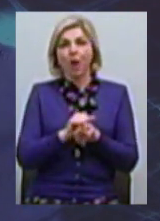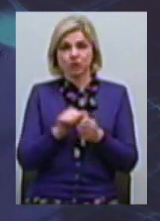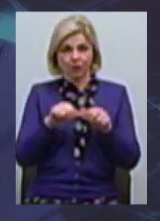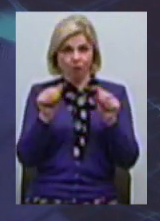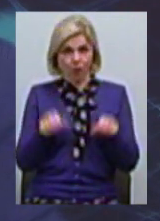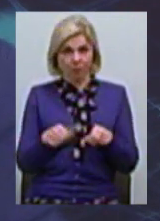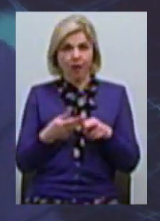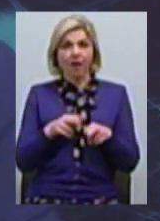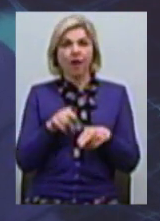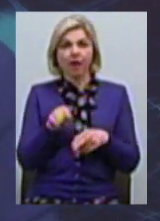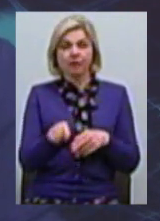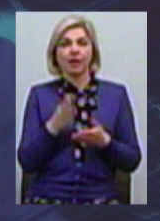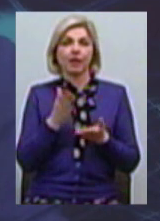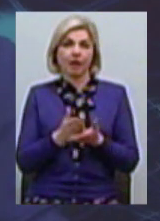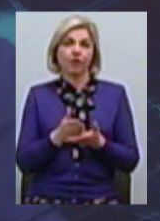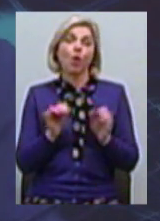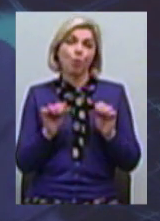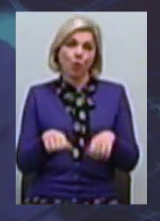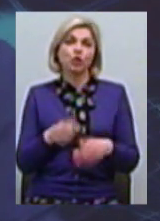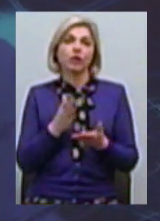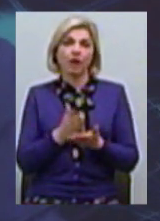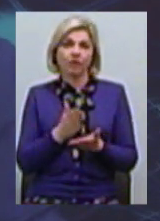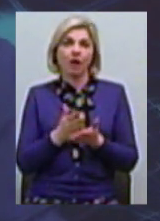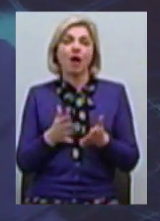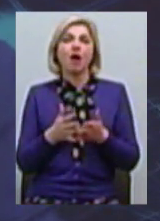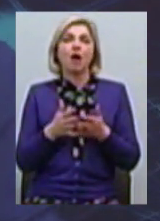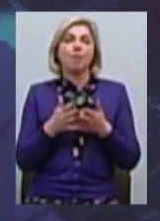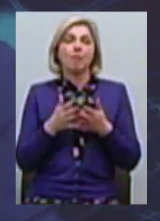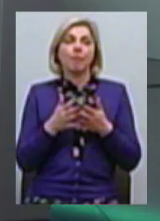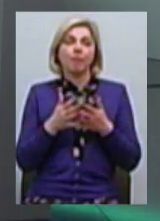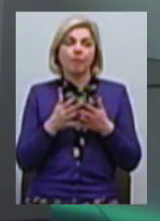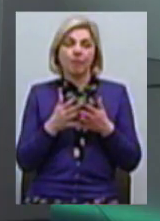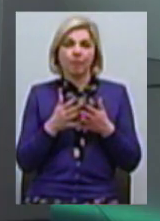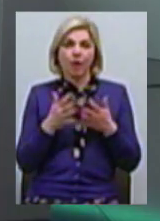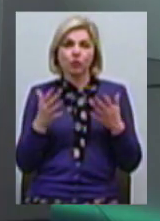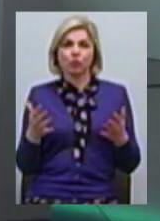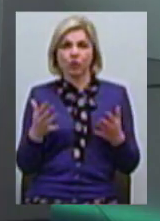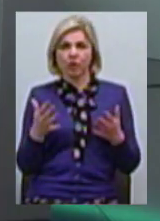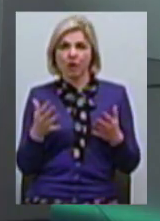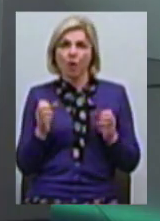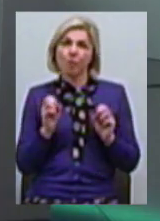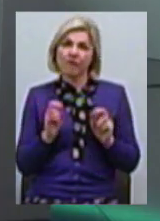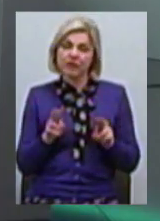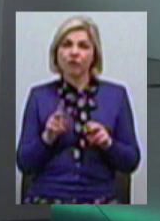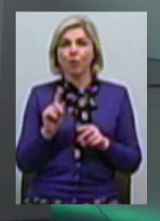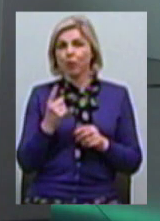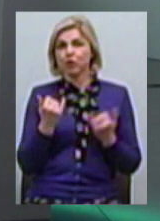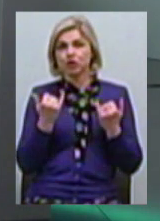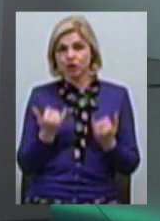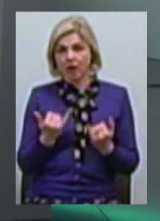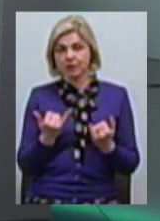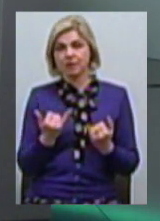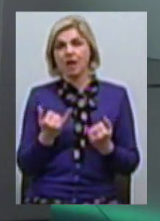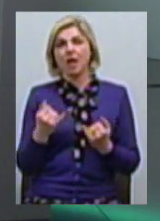И это на самом деле может являться большой уязвимостью, потому что сейчас вся информация